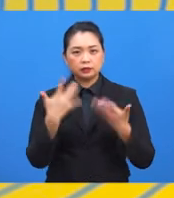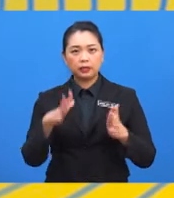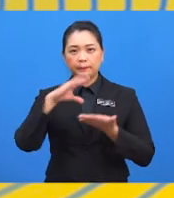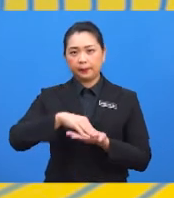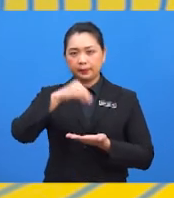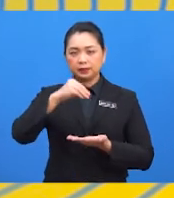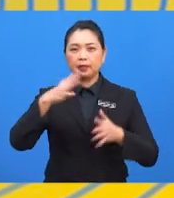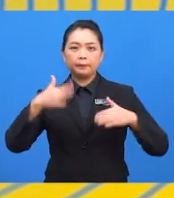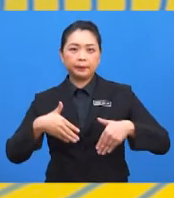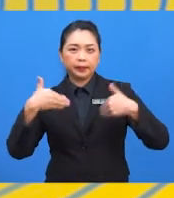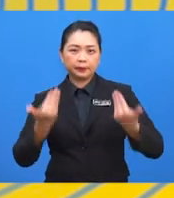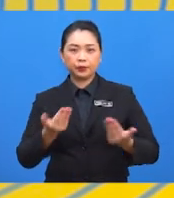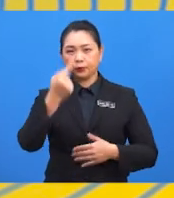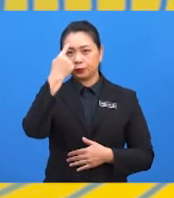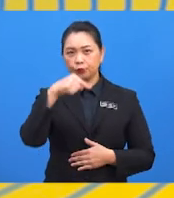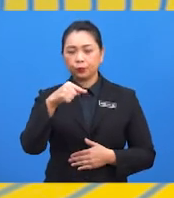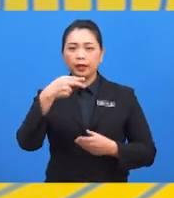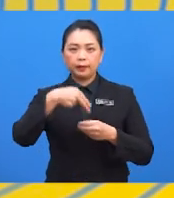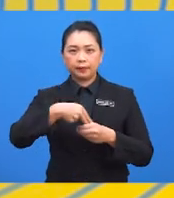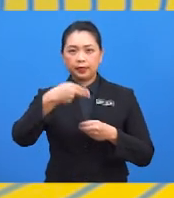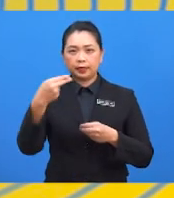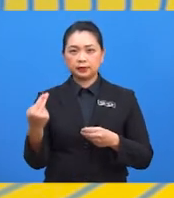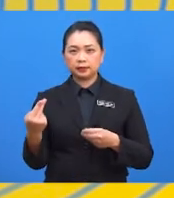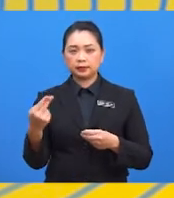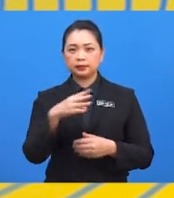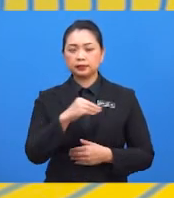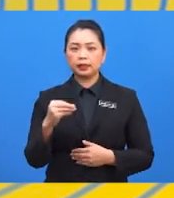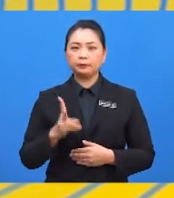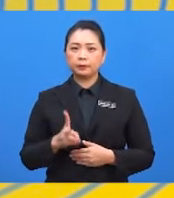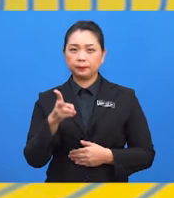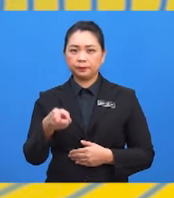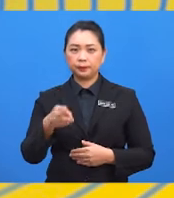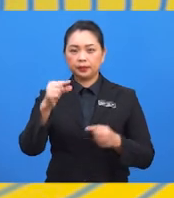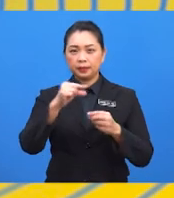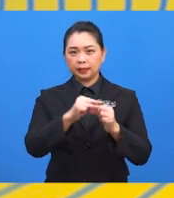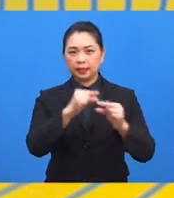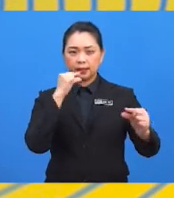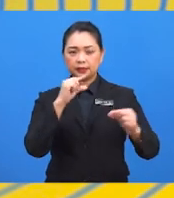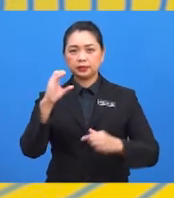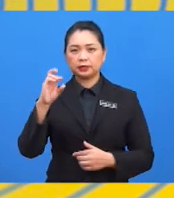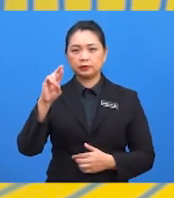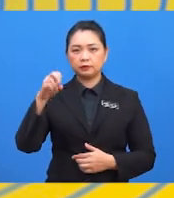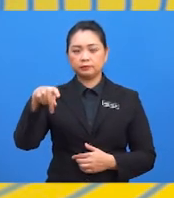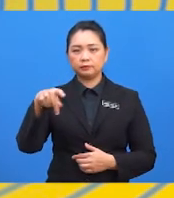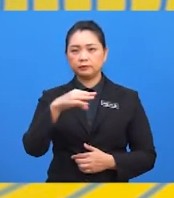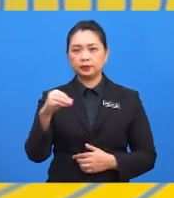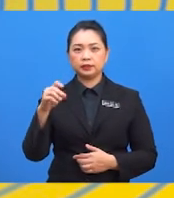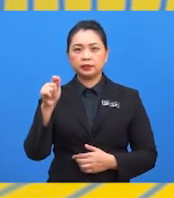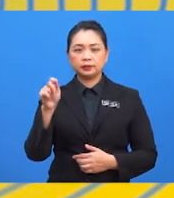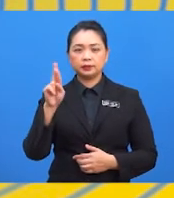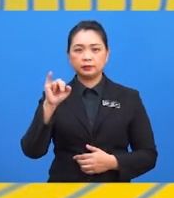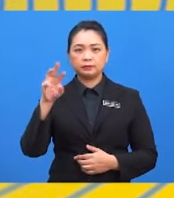telah mempelajari bagaimana untuk menghasilkan dan memotong garisan crop mark atau trim